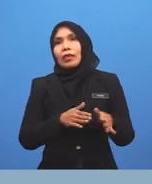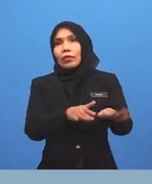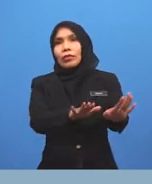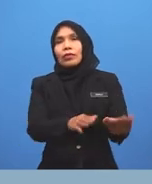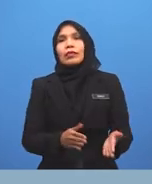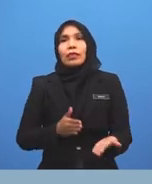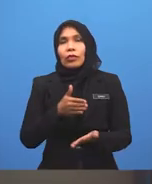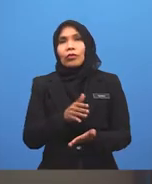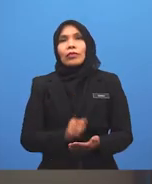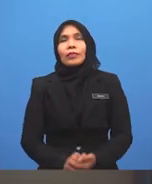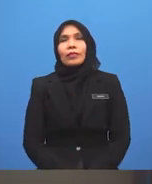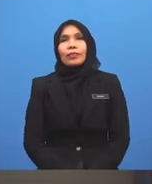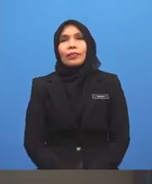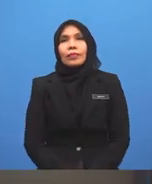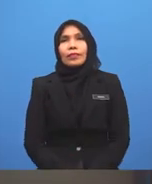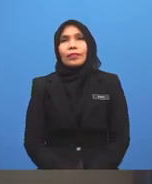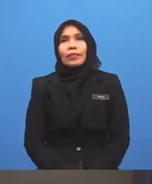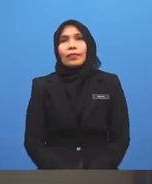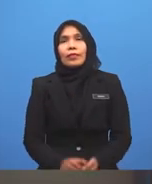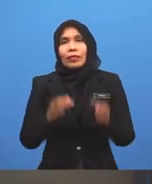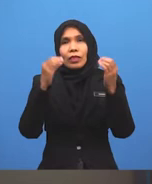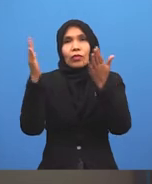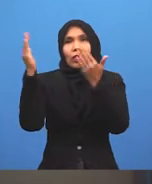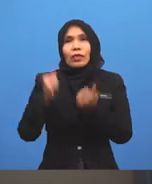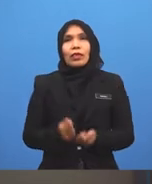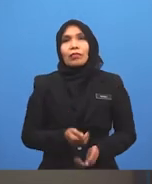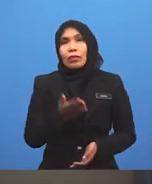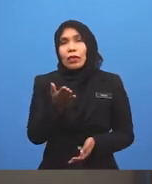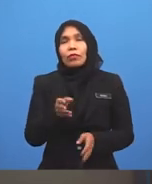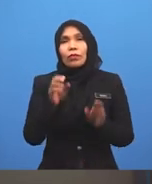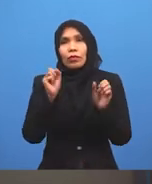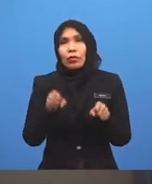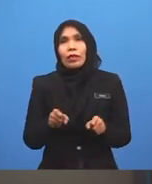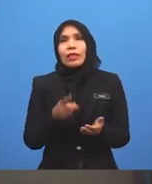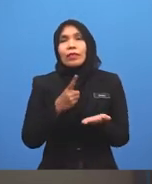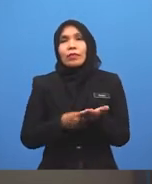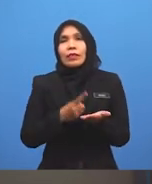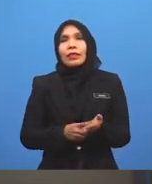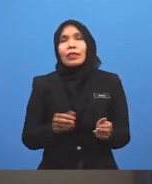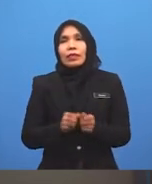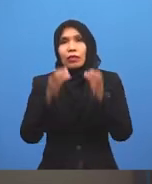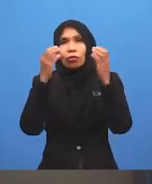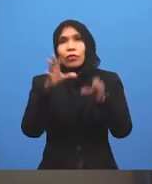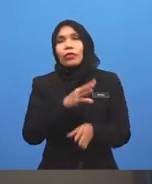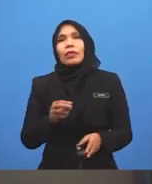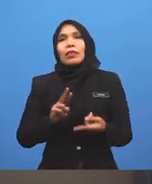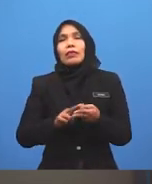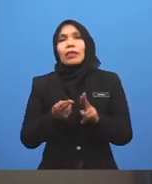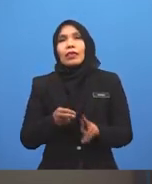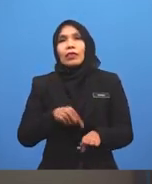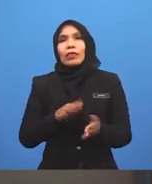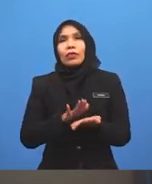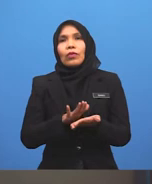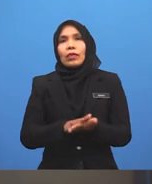terus. Cikgu berharap selepas ini kamu boleh berbincang dengan guru atau rakan di sekolah bagi memantapkan